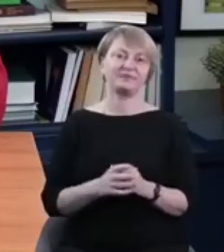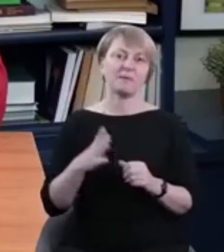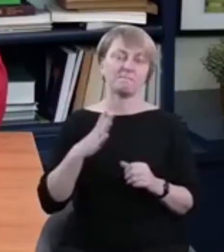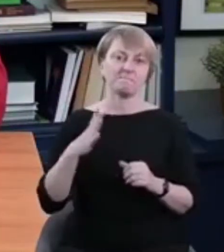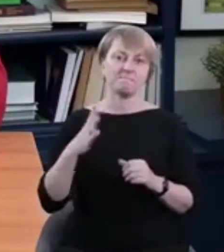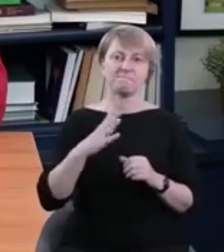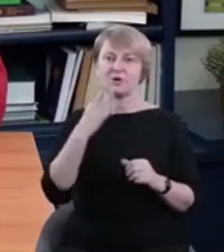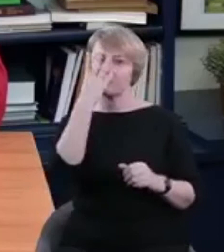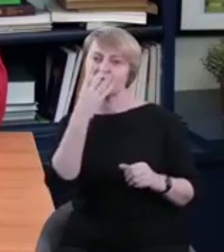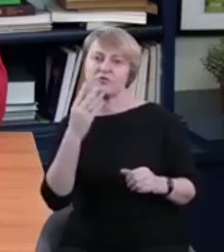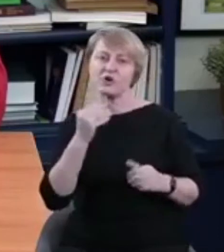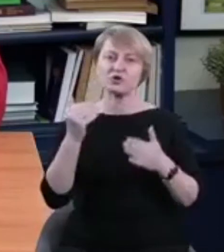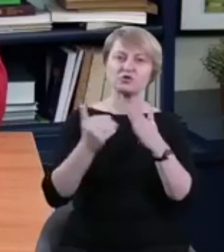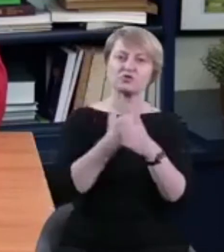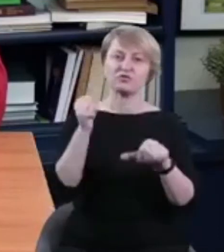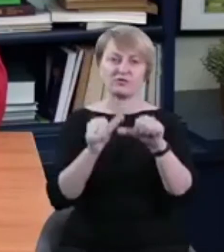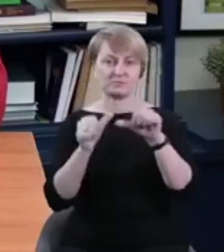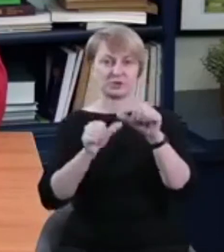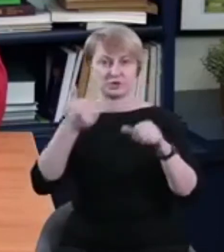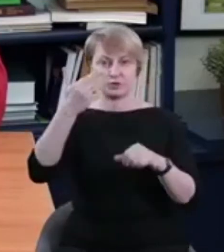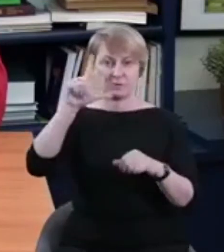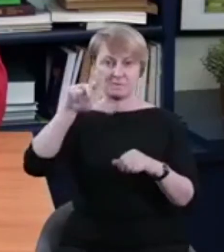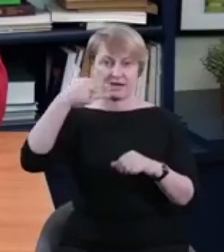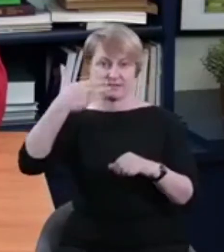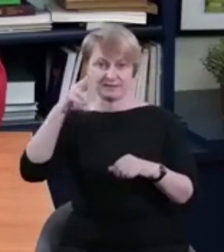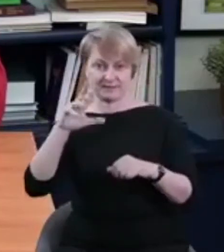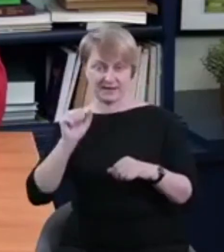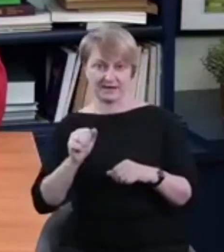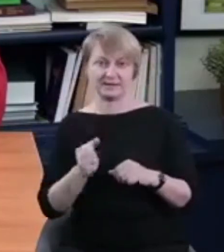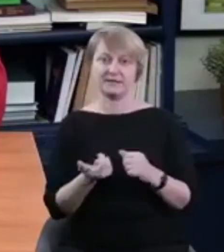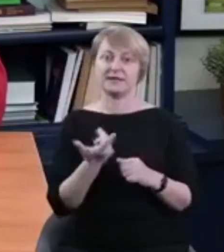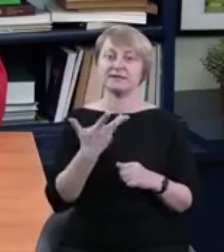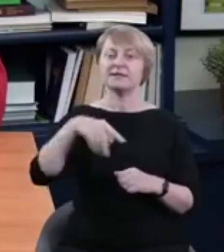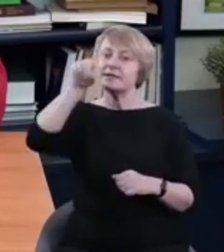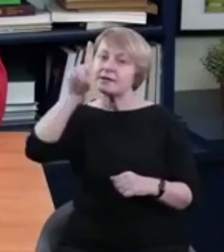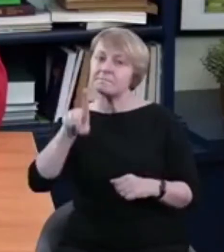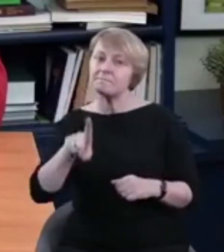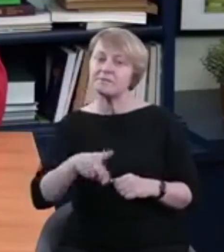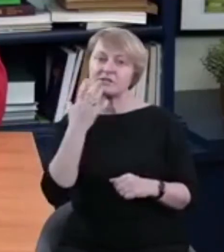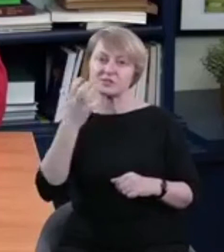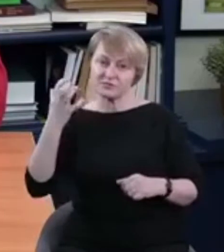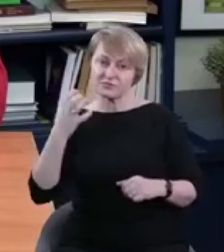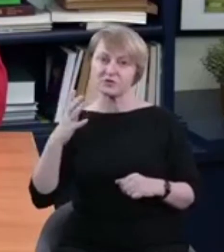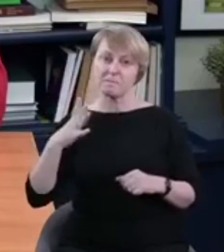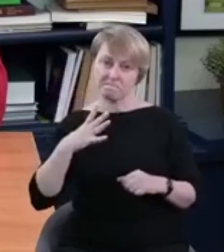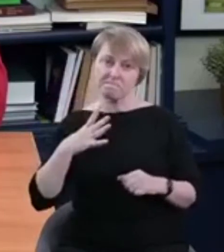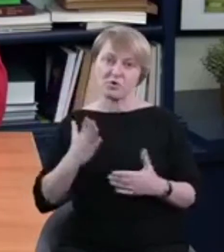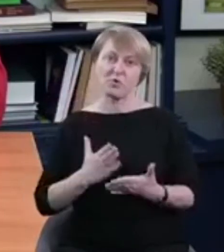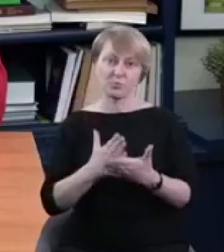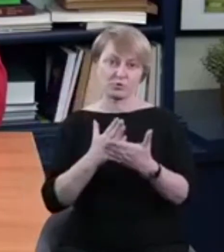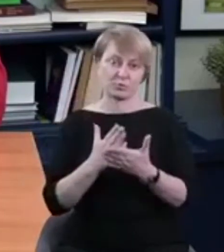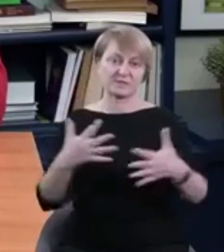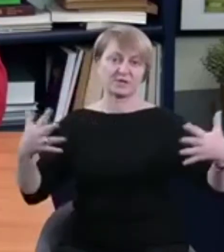wizualizację nowego przedszkola na lince parę miesięcy wcześniej wyszedł z propozycją budowy takiego przedszkola mój